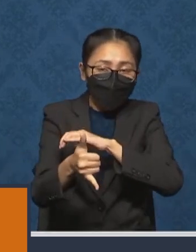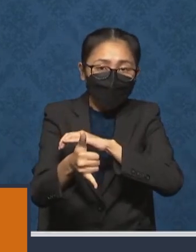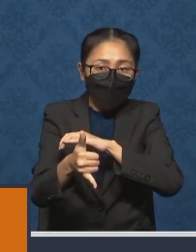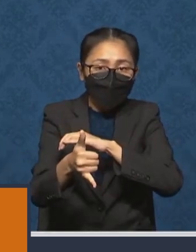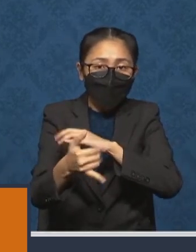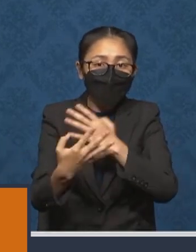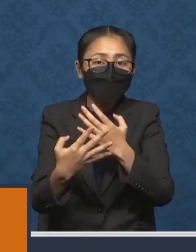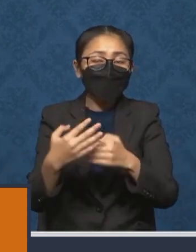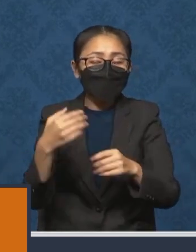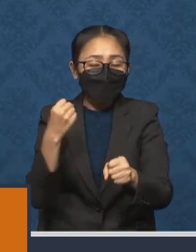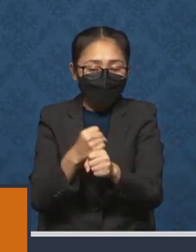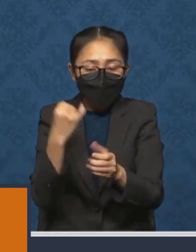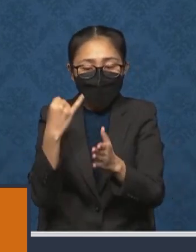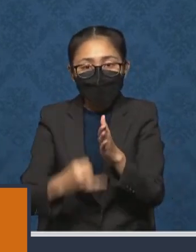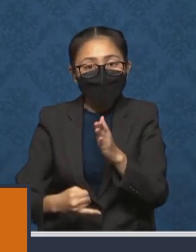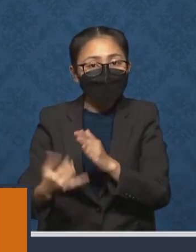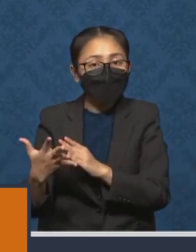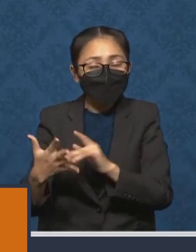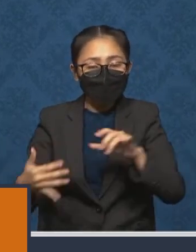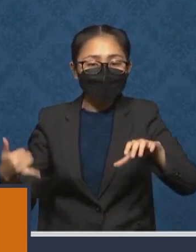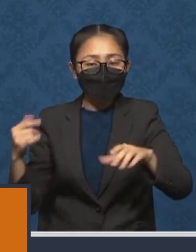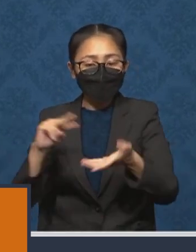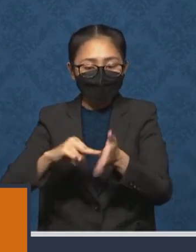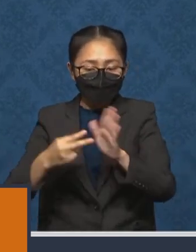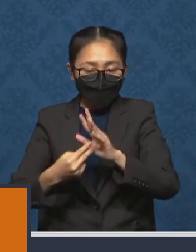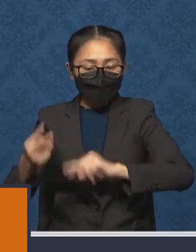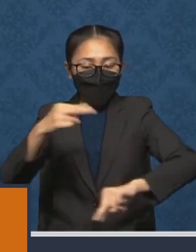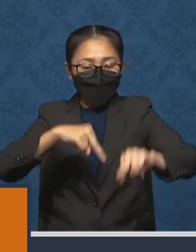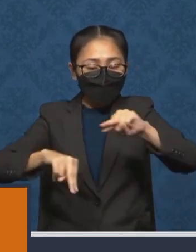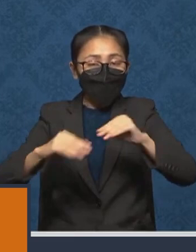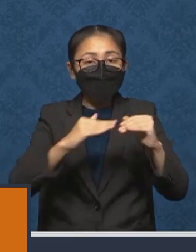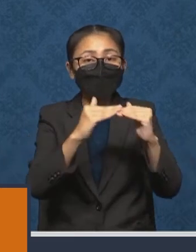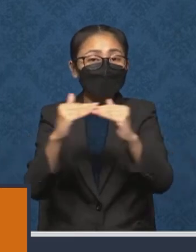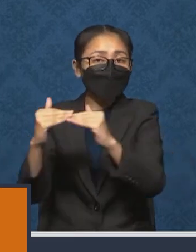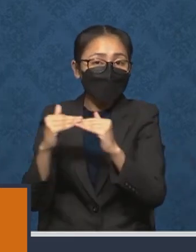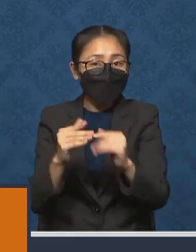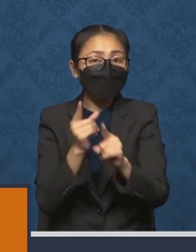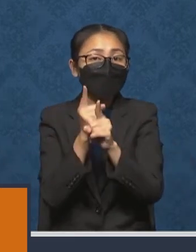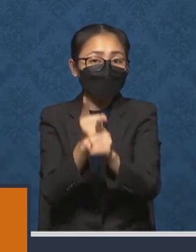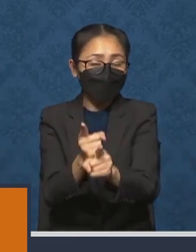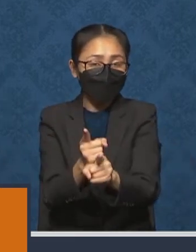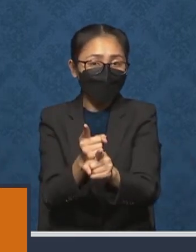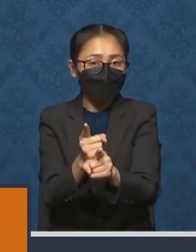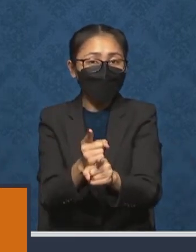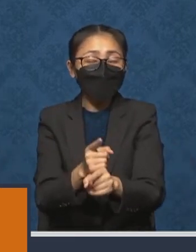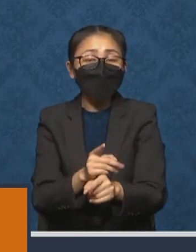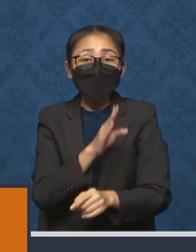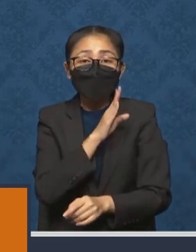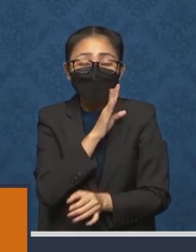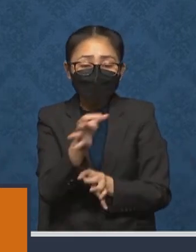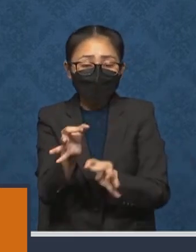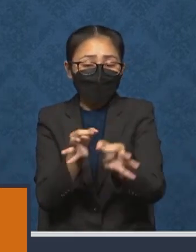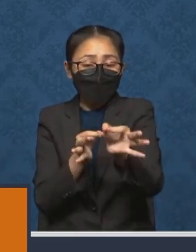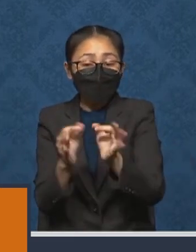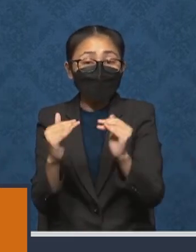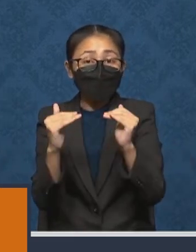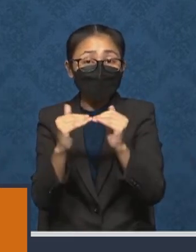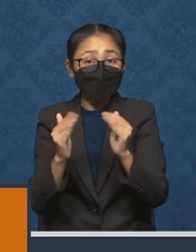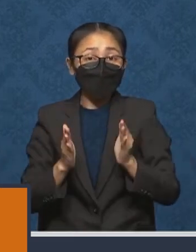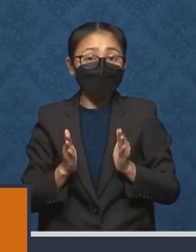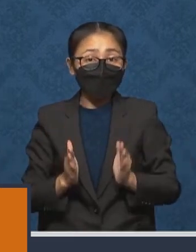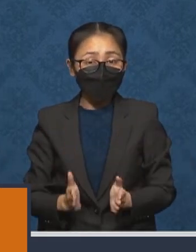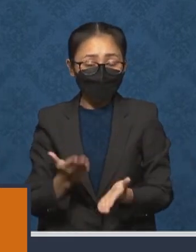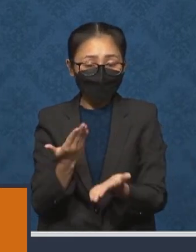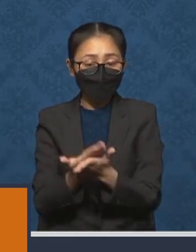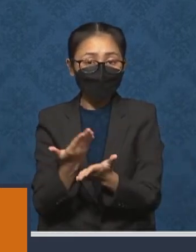ทำผิดซ้ำอีกและดูแลผู้ต้องขังตามหลักสิทธิมนุษยชนหากจะกล่าวถึงเรื่องสิทธิมนุษยชนการใช้งบประม